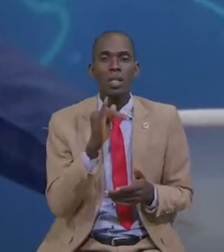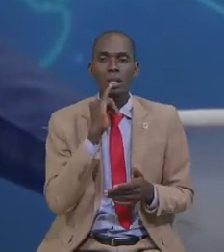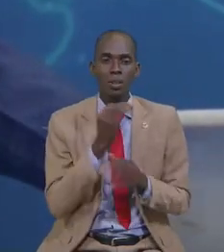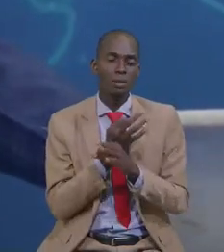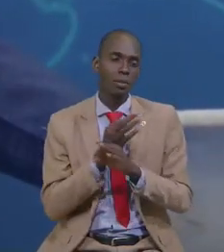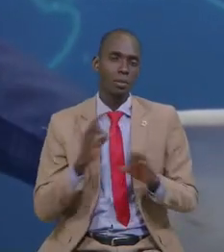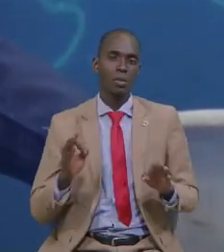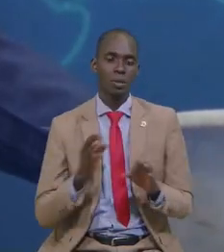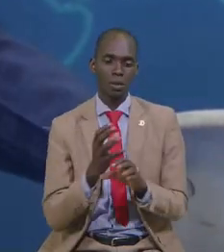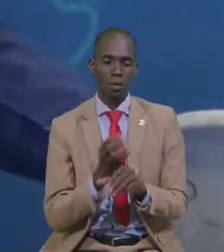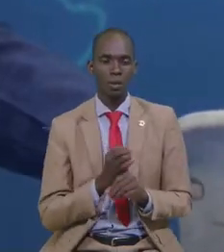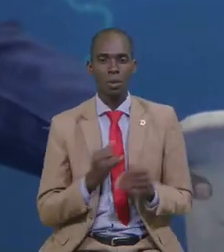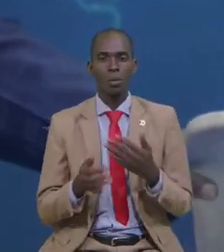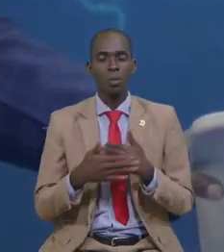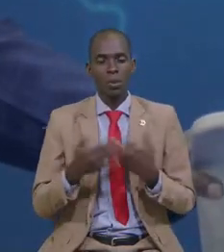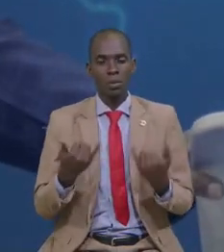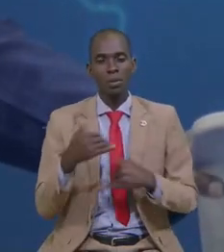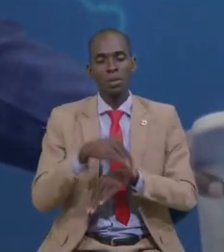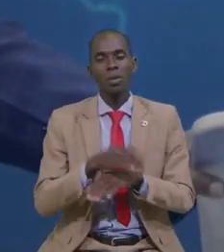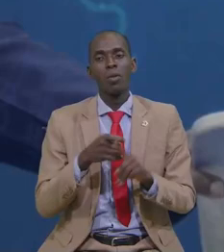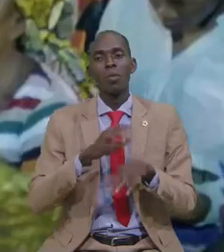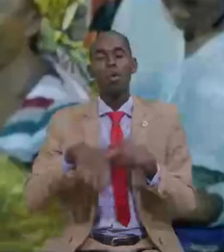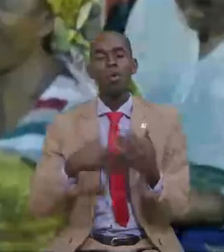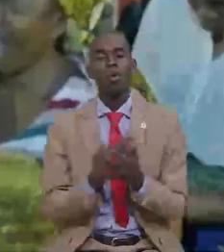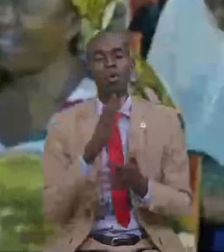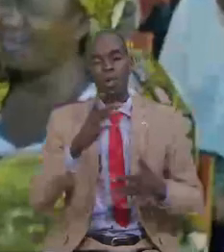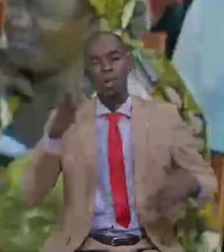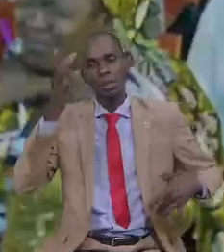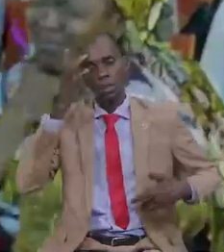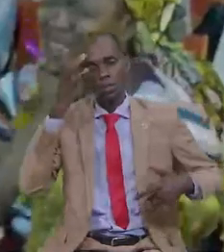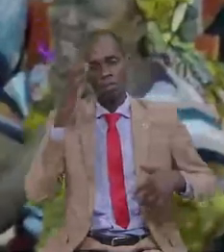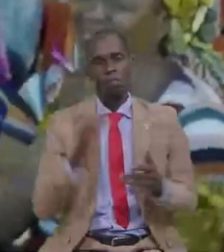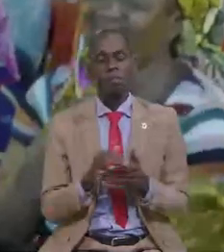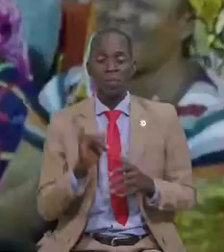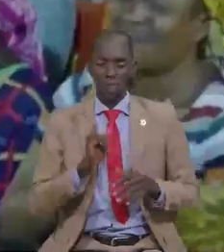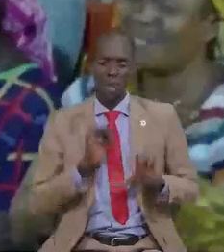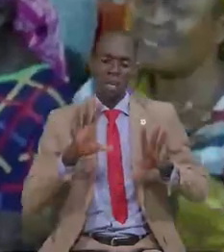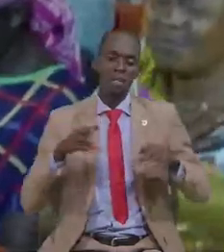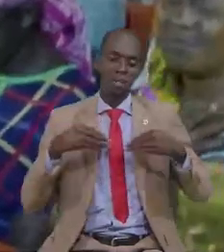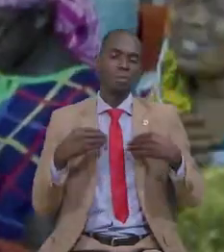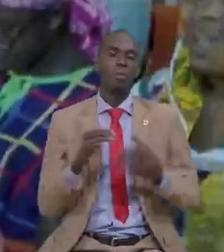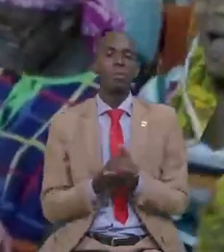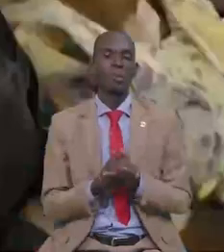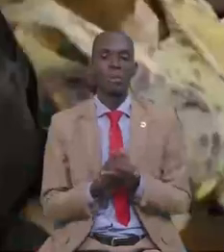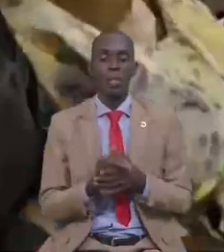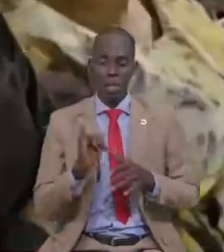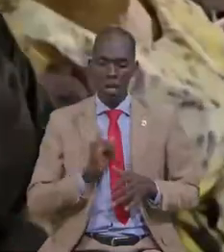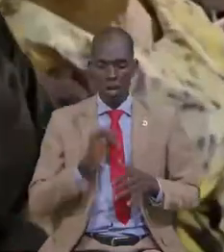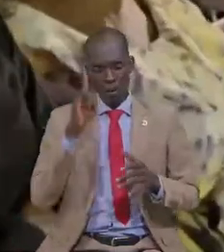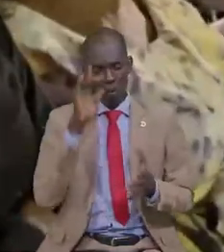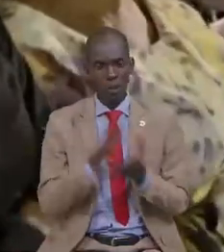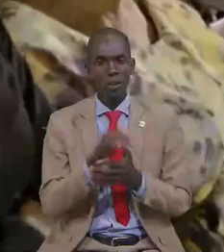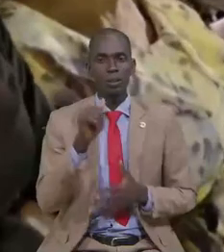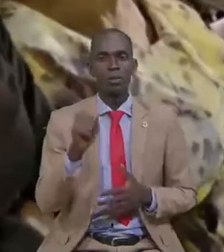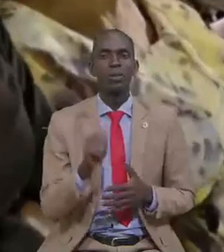pas vous déplacer, il y a la libération et le rétablissement de toutes vos maladies. J'accepte. Je